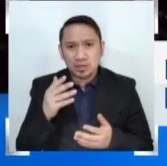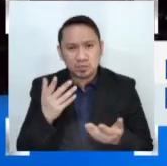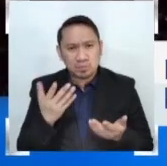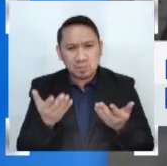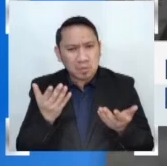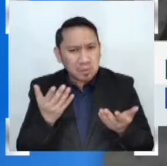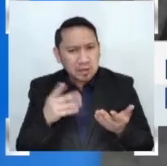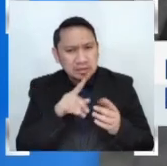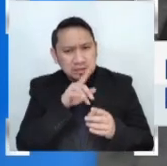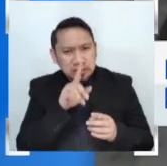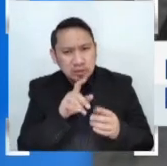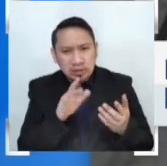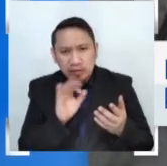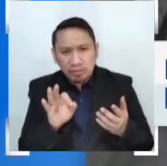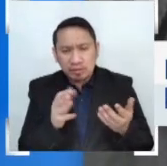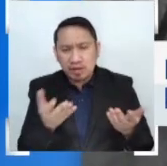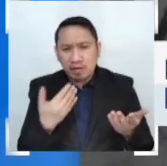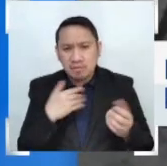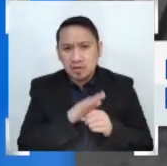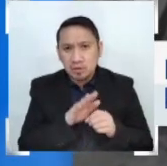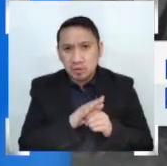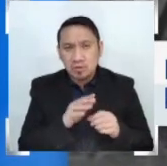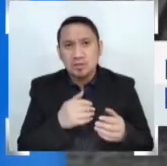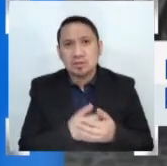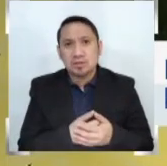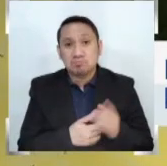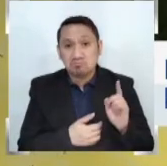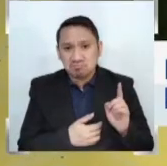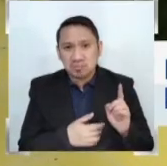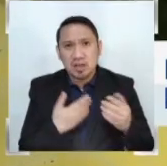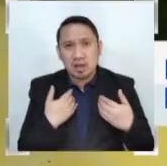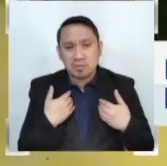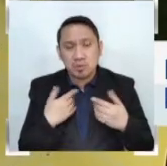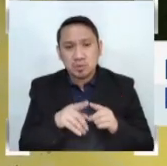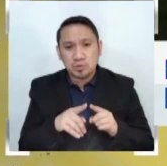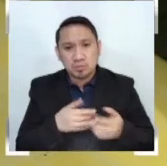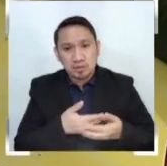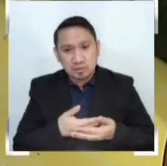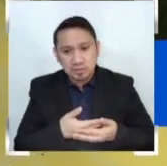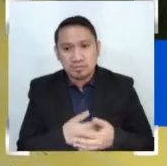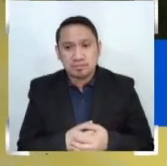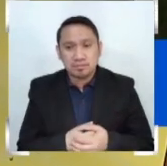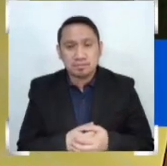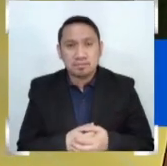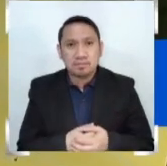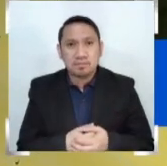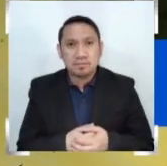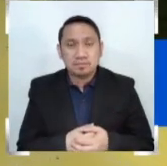bago patayin. Bukod sa kinakasama, naulila din ni Ira ang kanilang dalawang anak. Bahala na pong batas sa kanya. Ano po